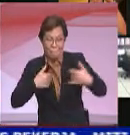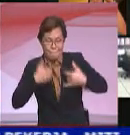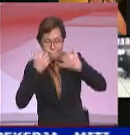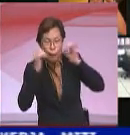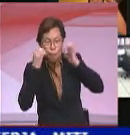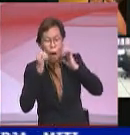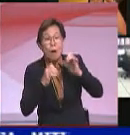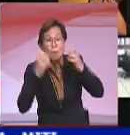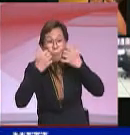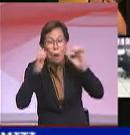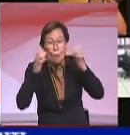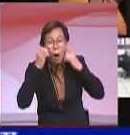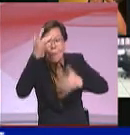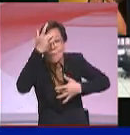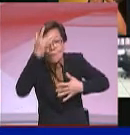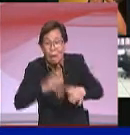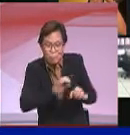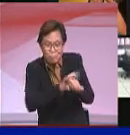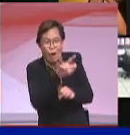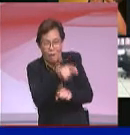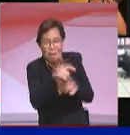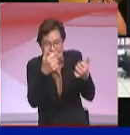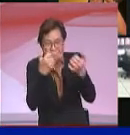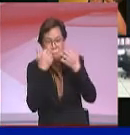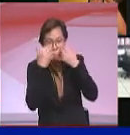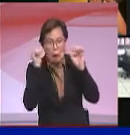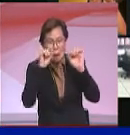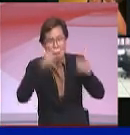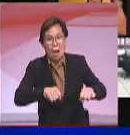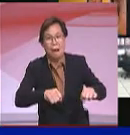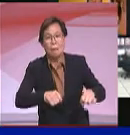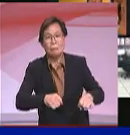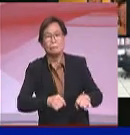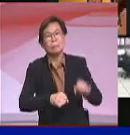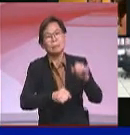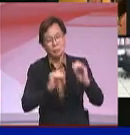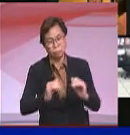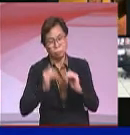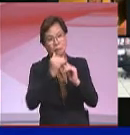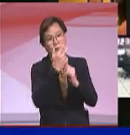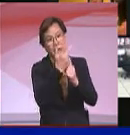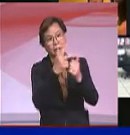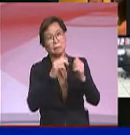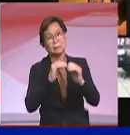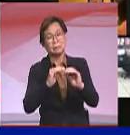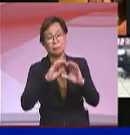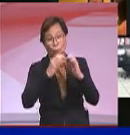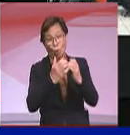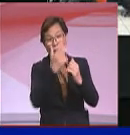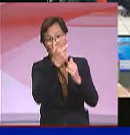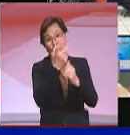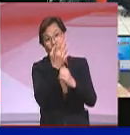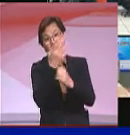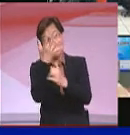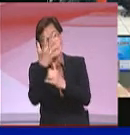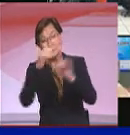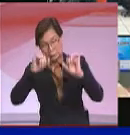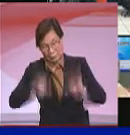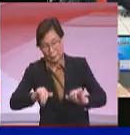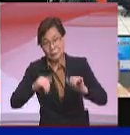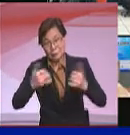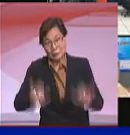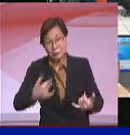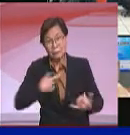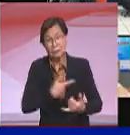kemampuan untuk merawat pesakit-pesakit COVID 3, 4 dan 5. Dan setakat ini kita kerjasama kita sekarang ni kita